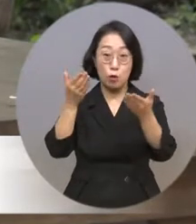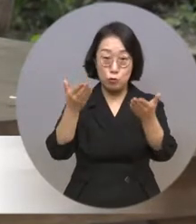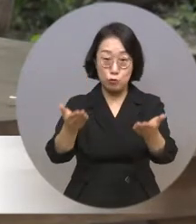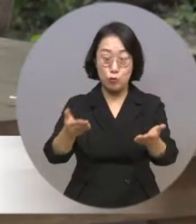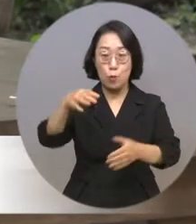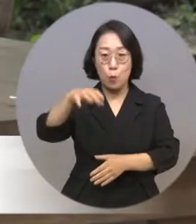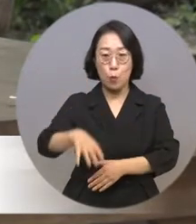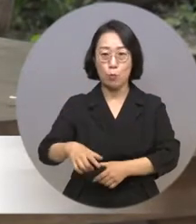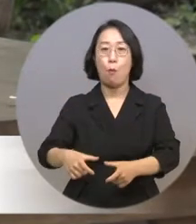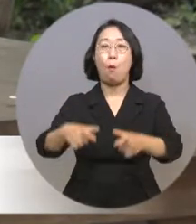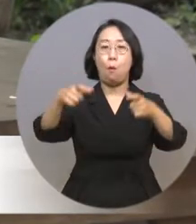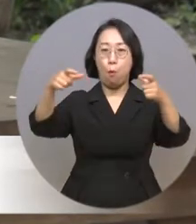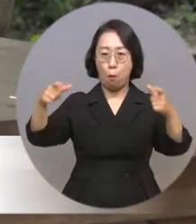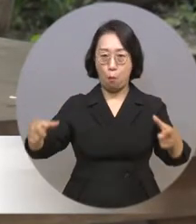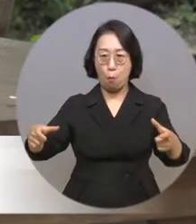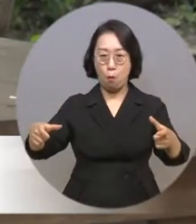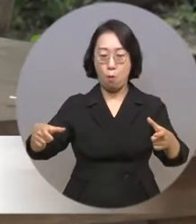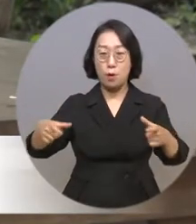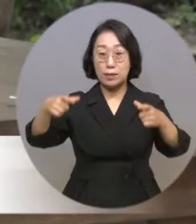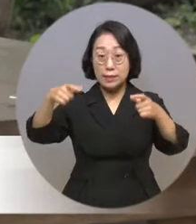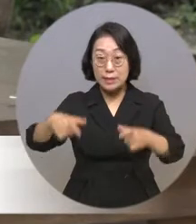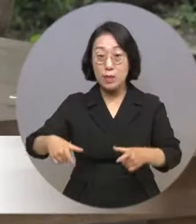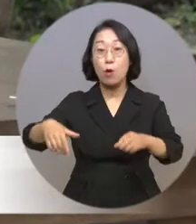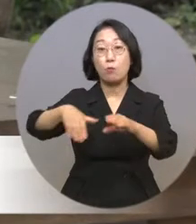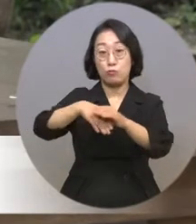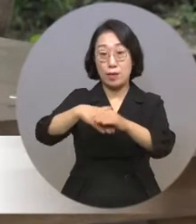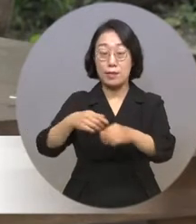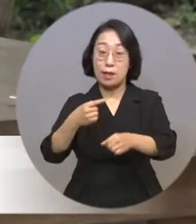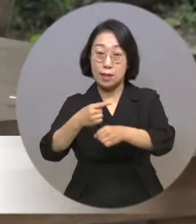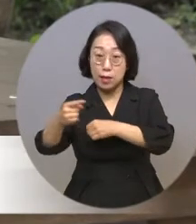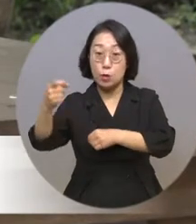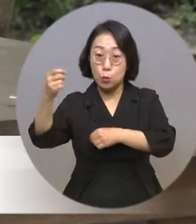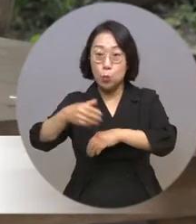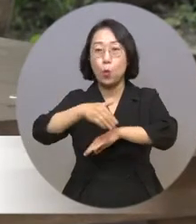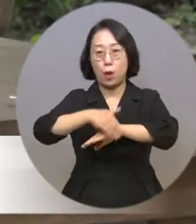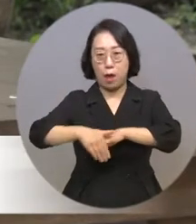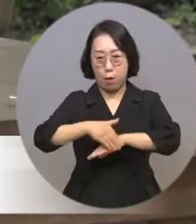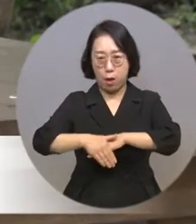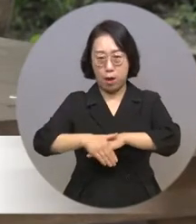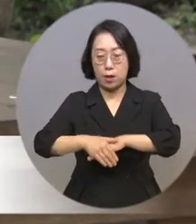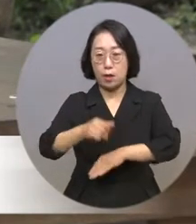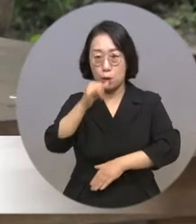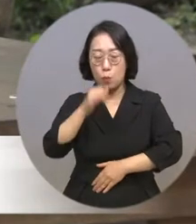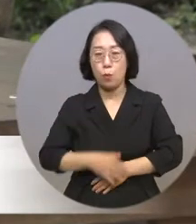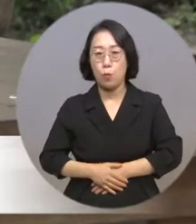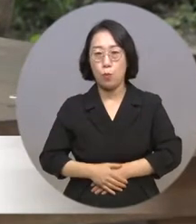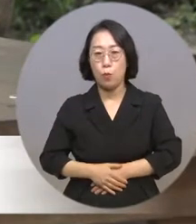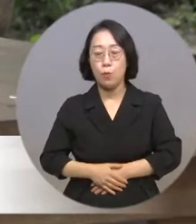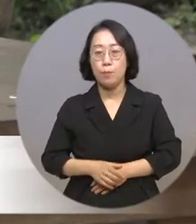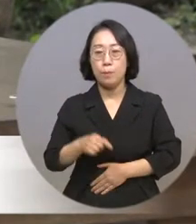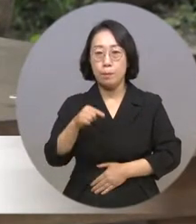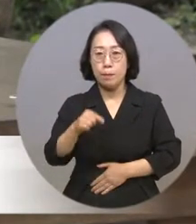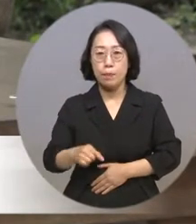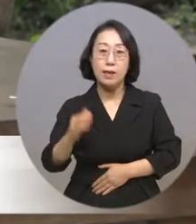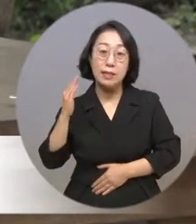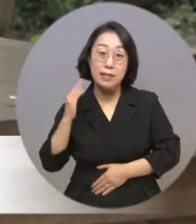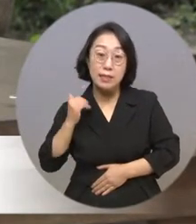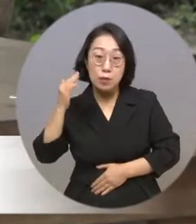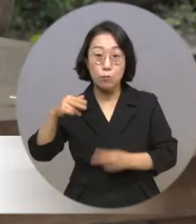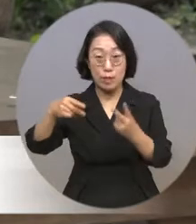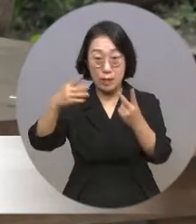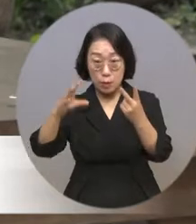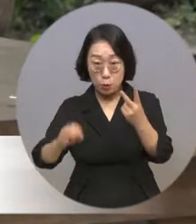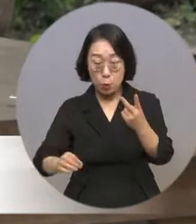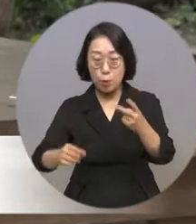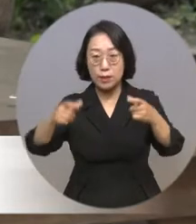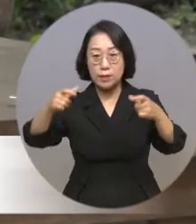행사로 커졌습니다. 지역 문화재로서 내년까지도 기획하면서 이렇게 하게 됐고 의정부 이동 지역